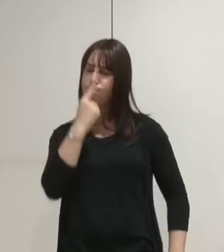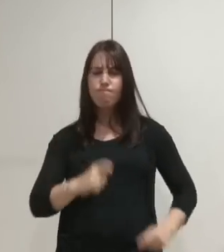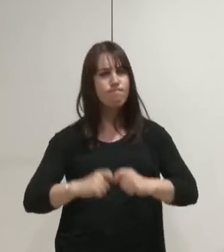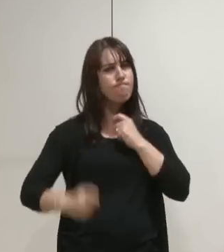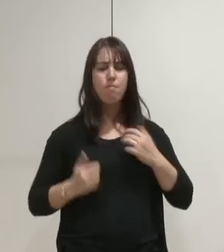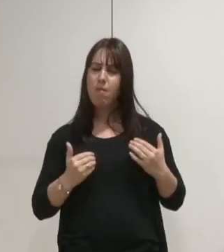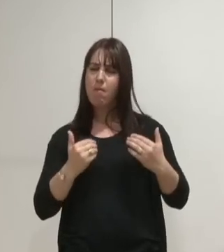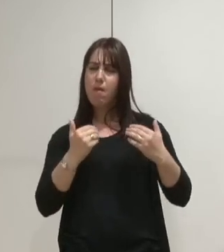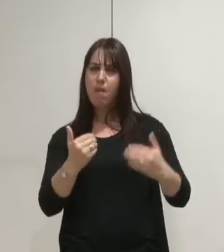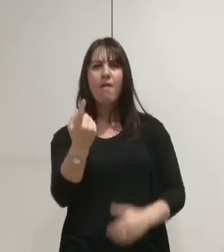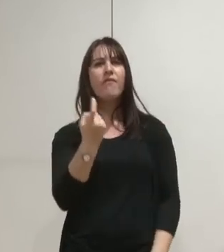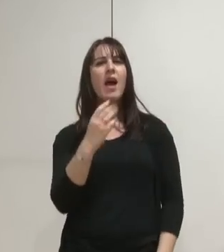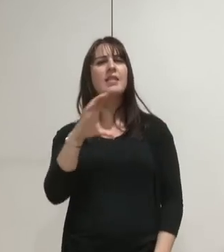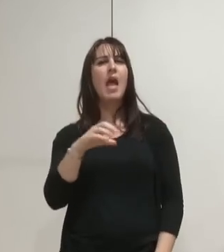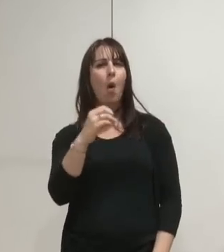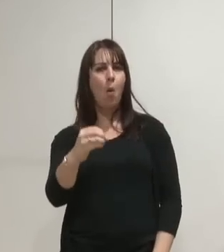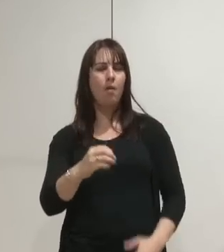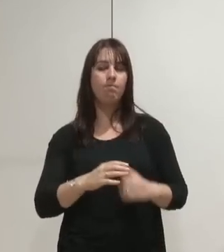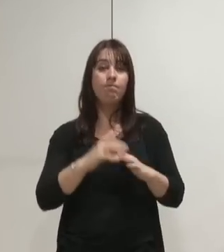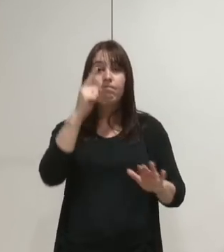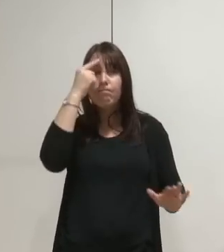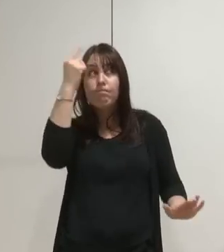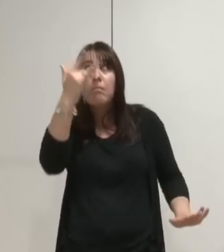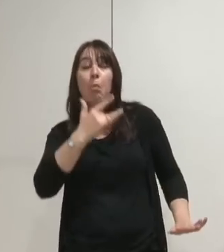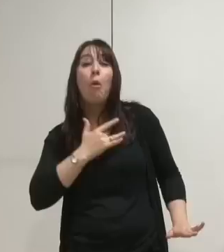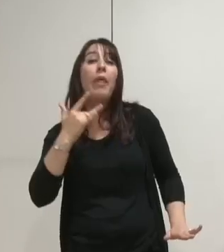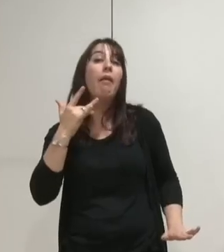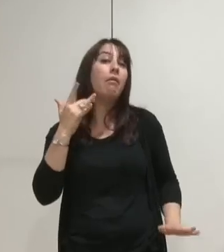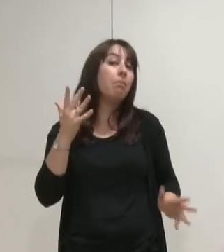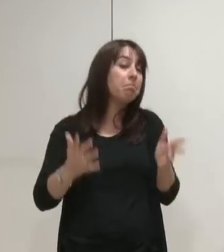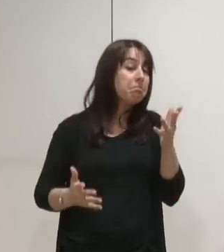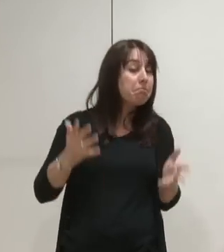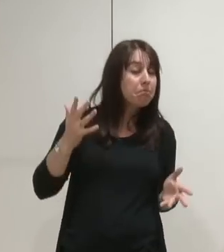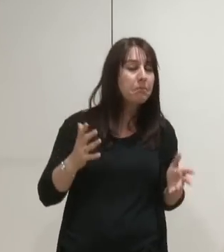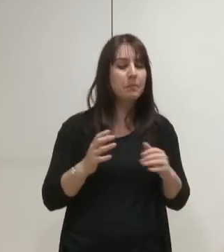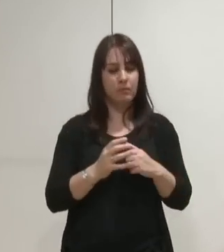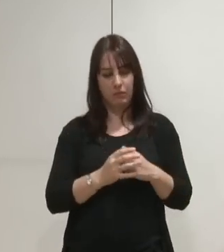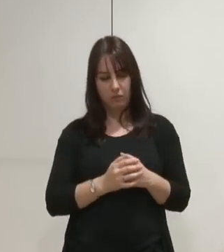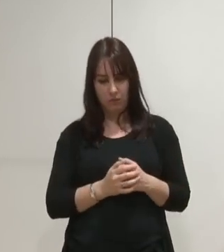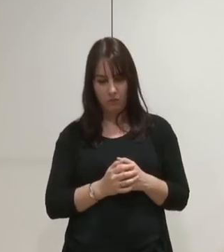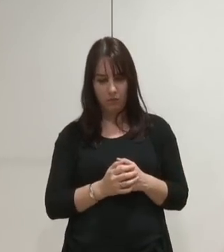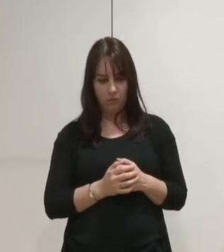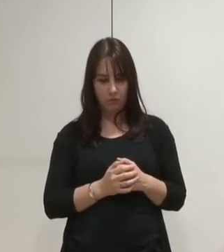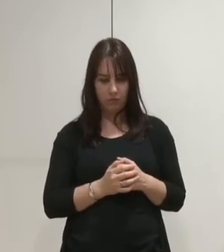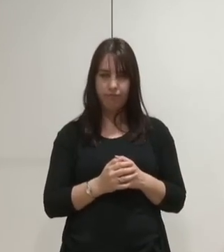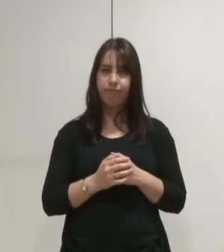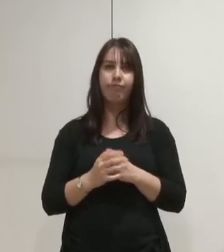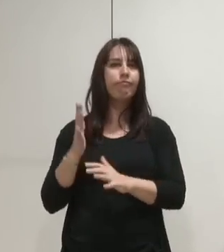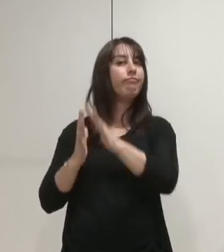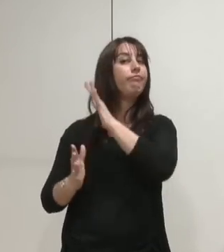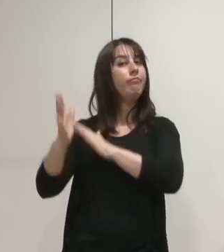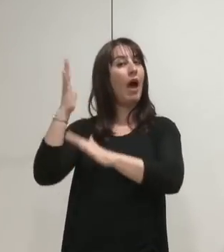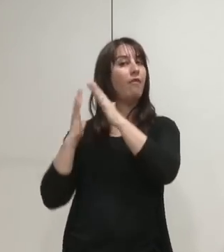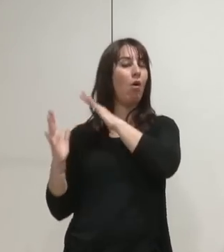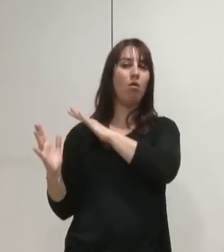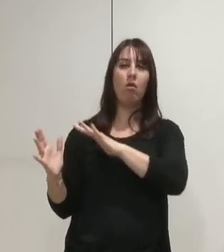CAO et mon hypothèse et que les positions qui ont été prises par le passé